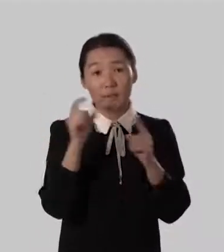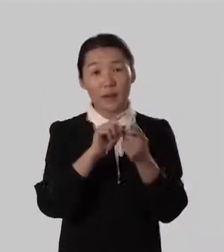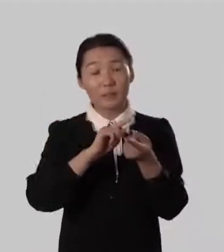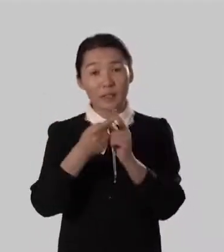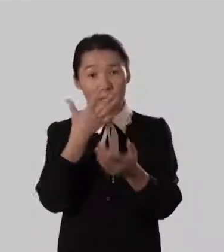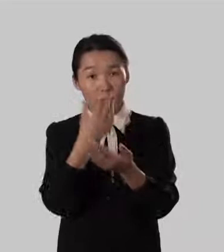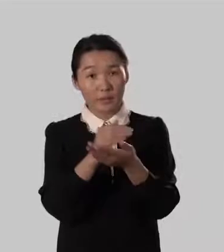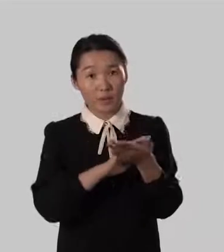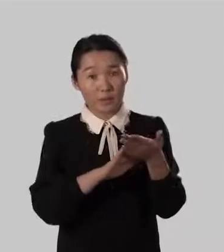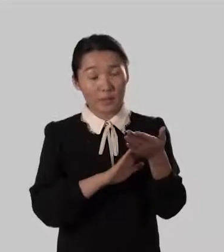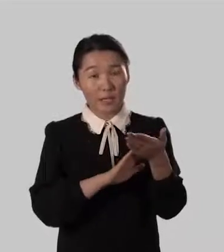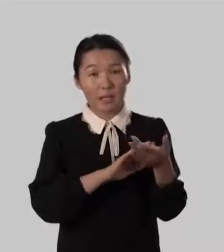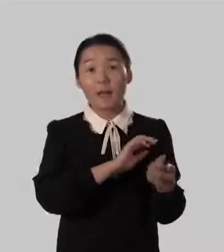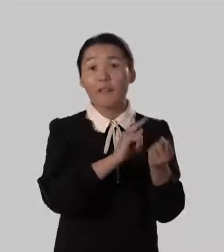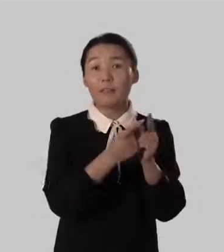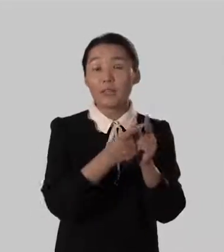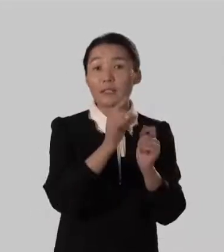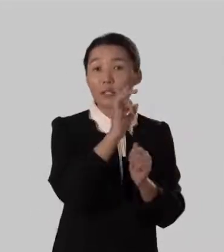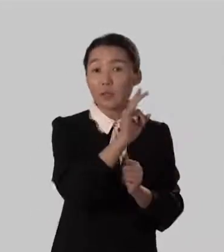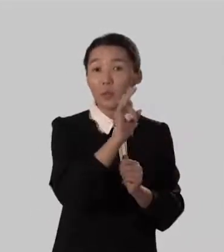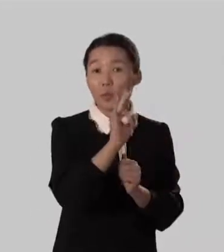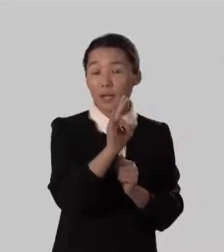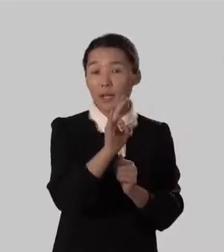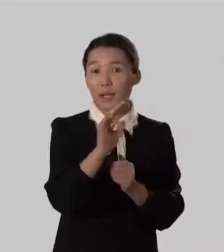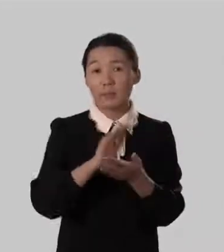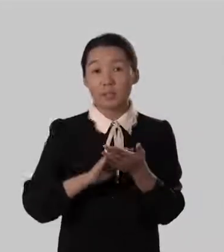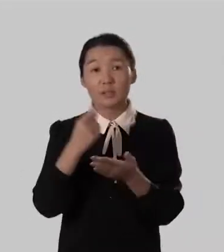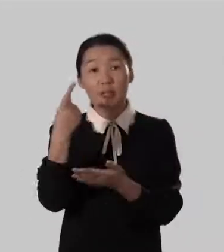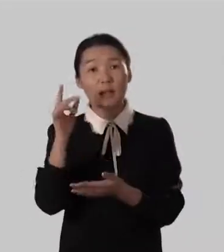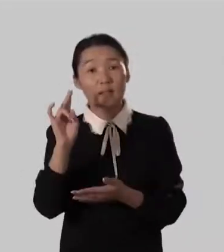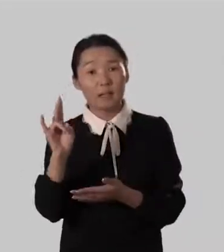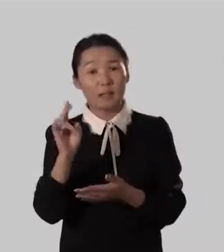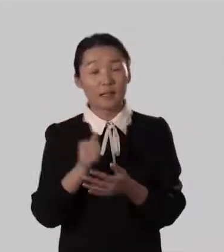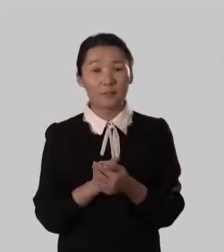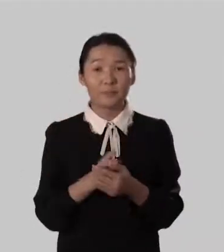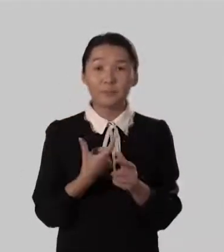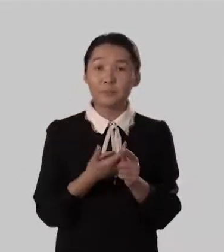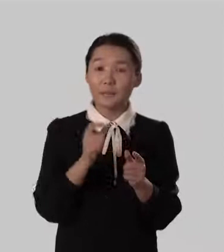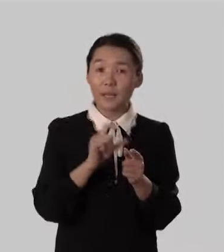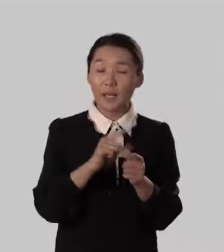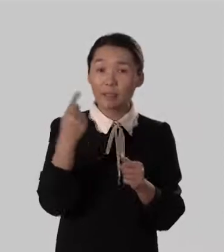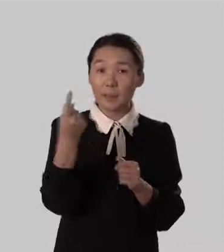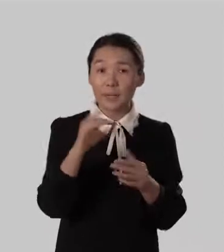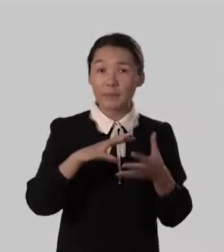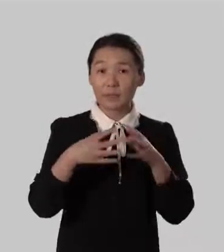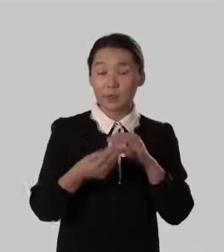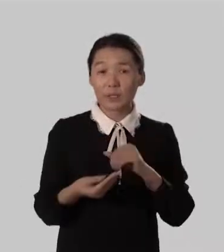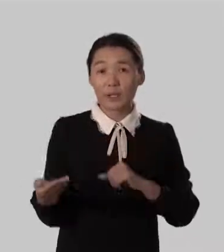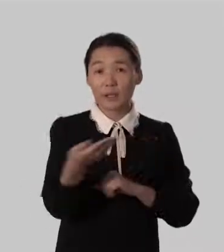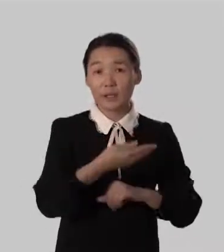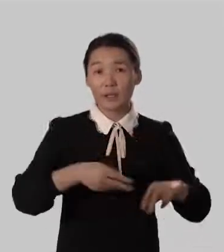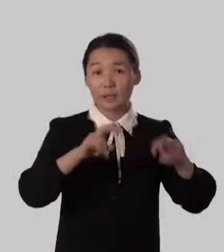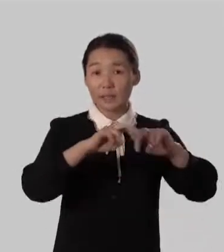написание и вместо 2n в них пишется одна н это первый